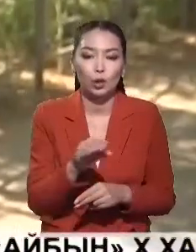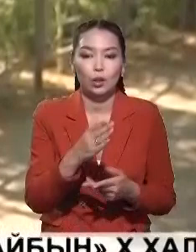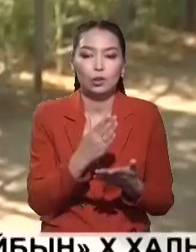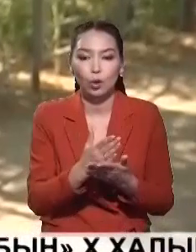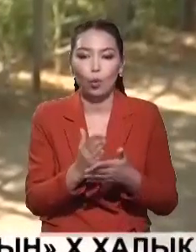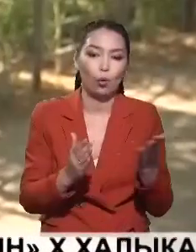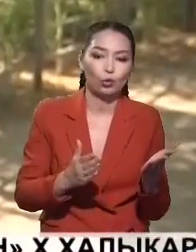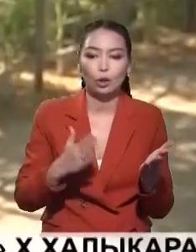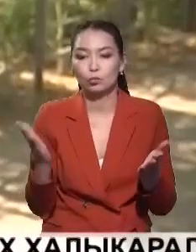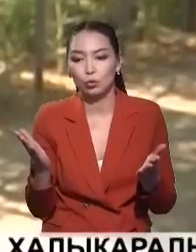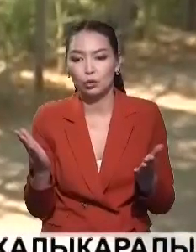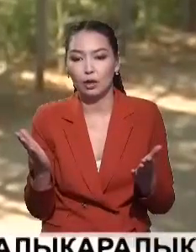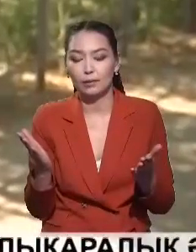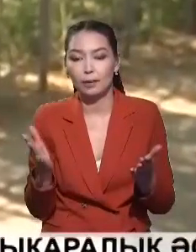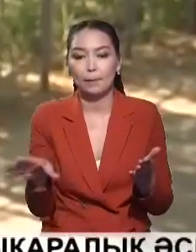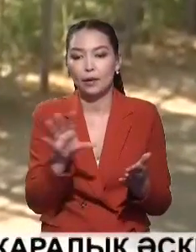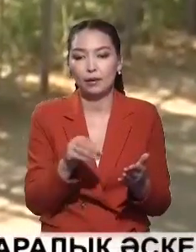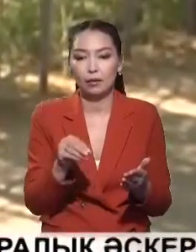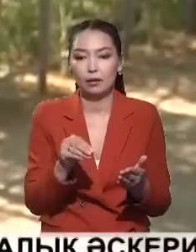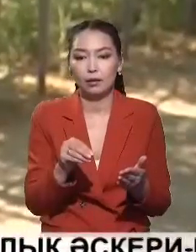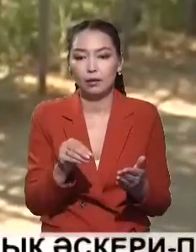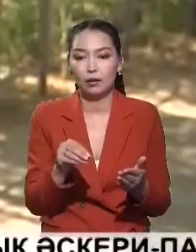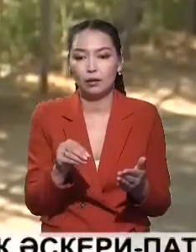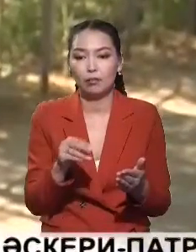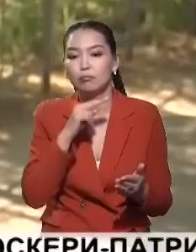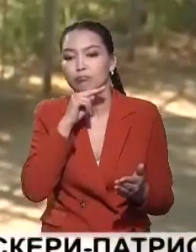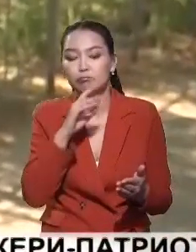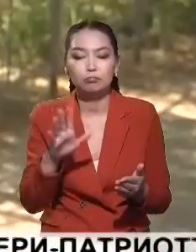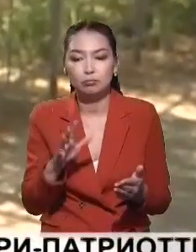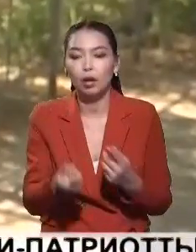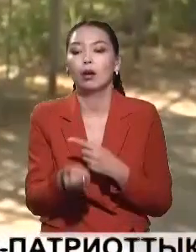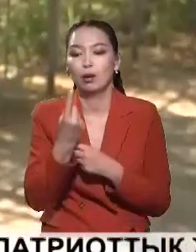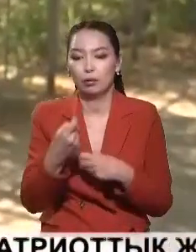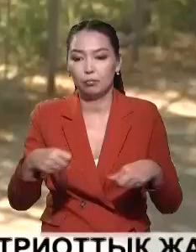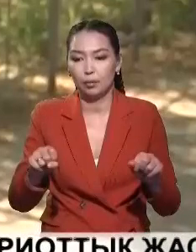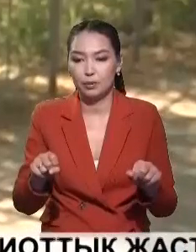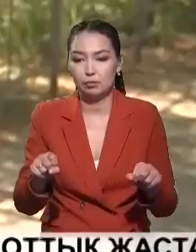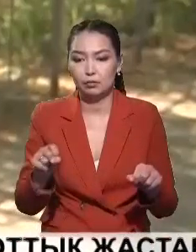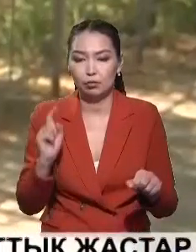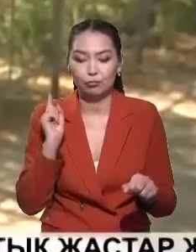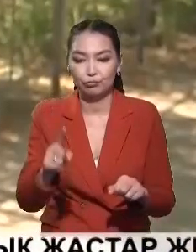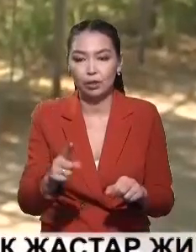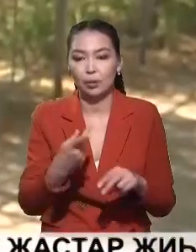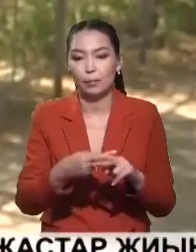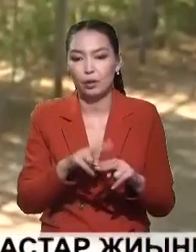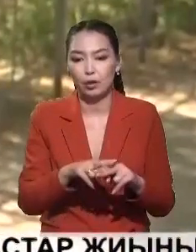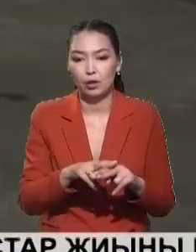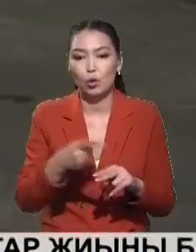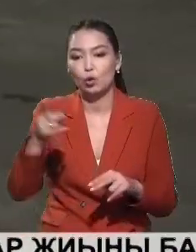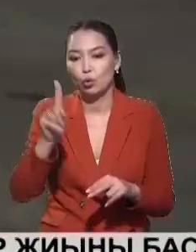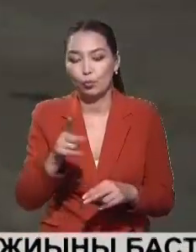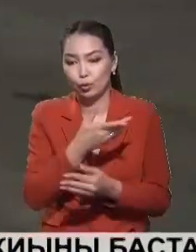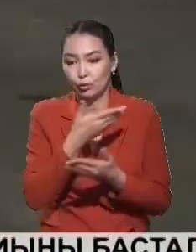сол жағынан бәрі байқамай қалсын қай жақтан шыққанында. Сосын оларда номер де